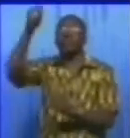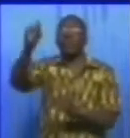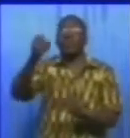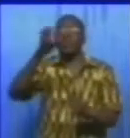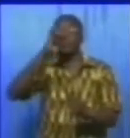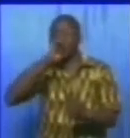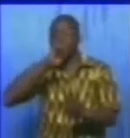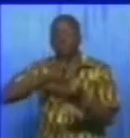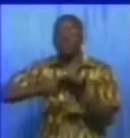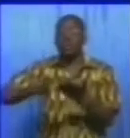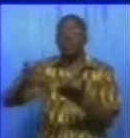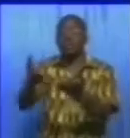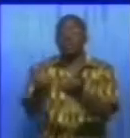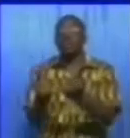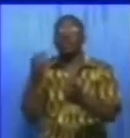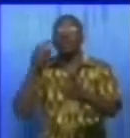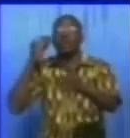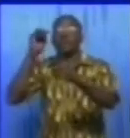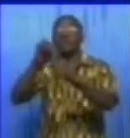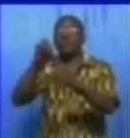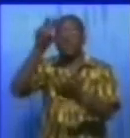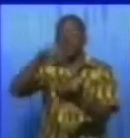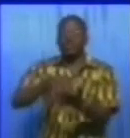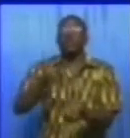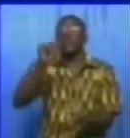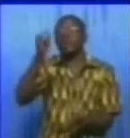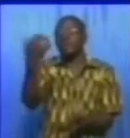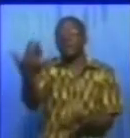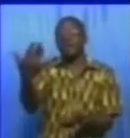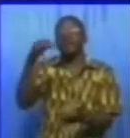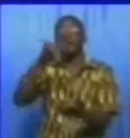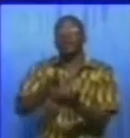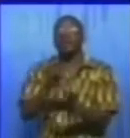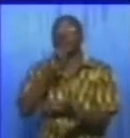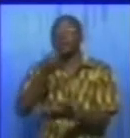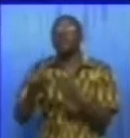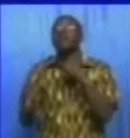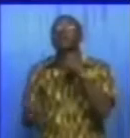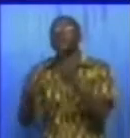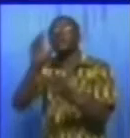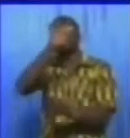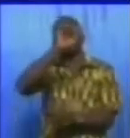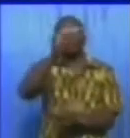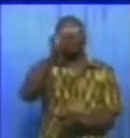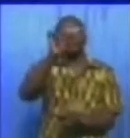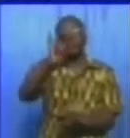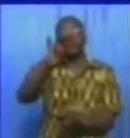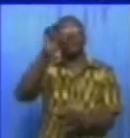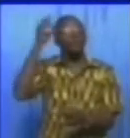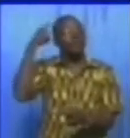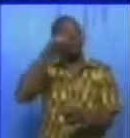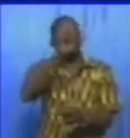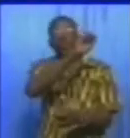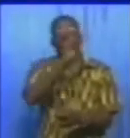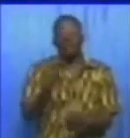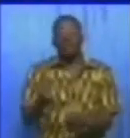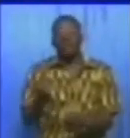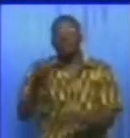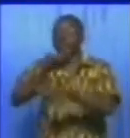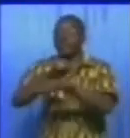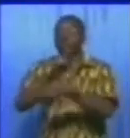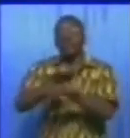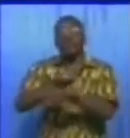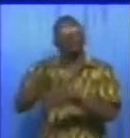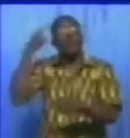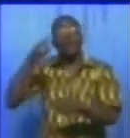d'approvisionnement en eau potable veut atteindre d'ici à 2015, c'est-à-dire 76%. Nous travaillons activement à aller vers ces